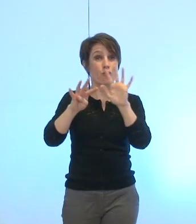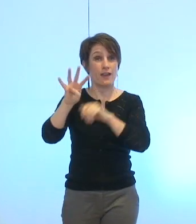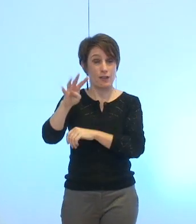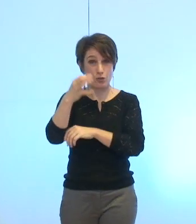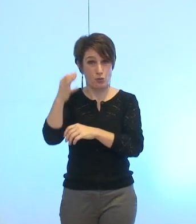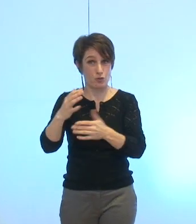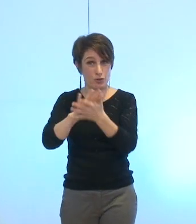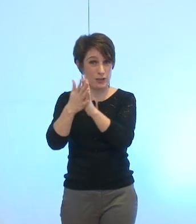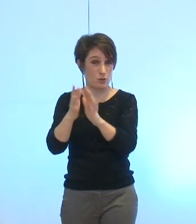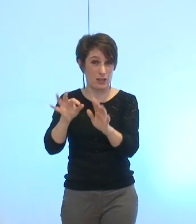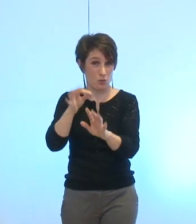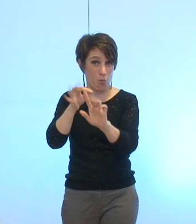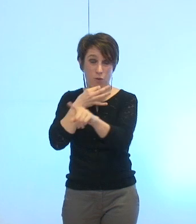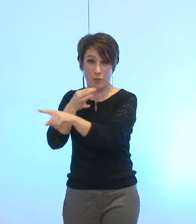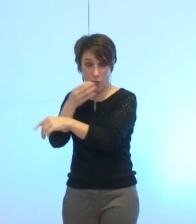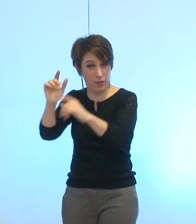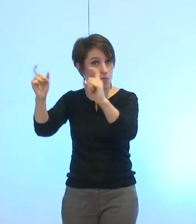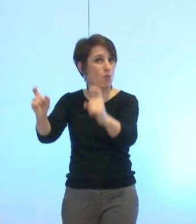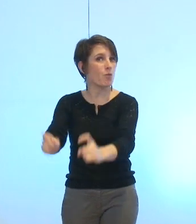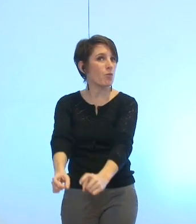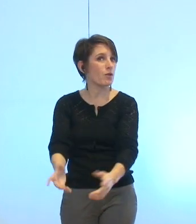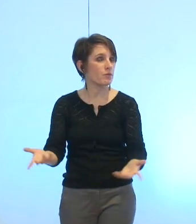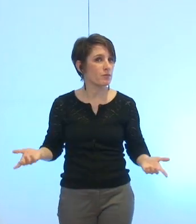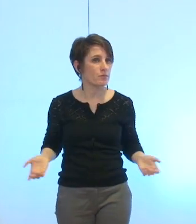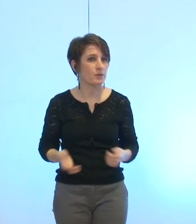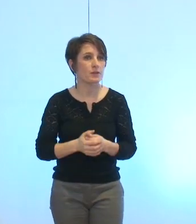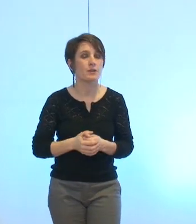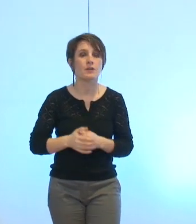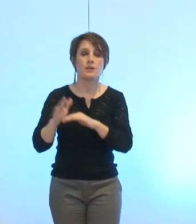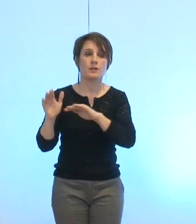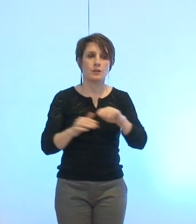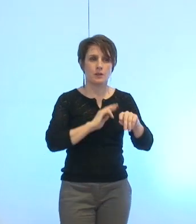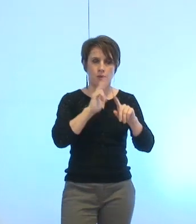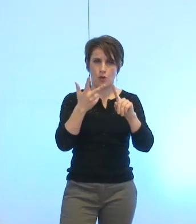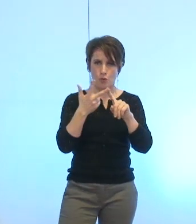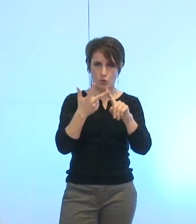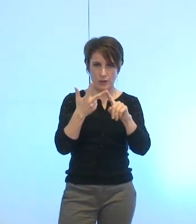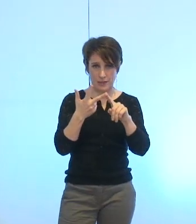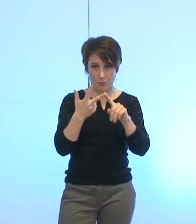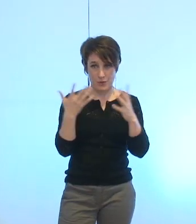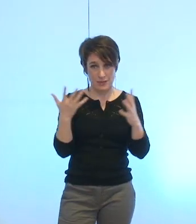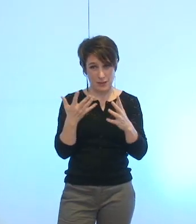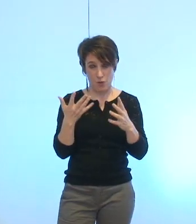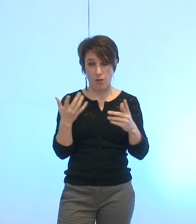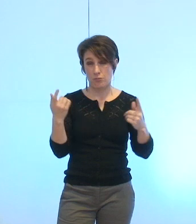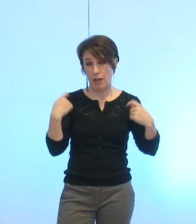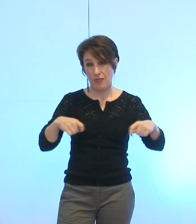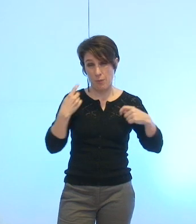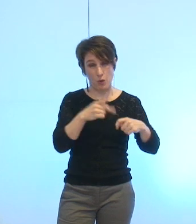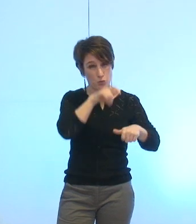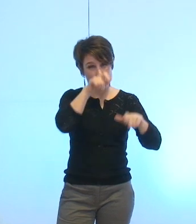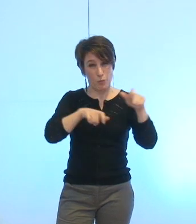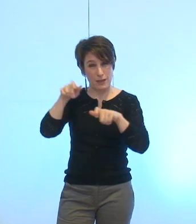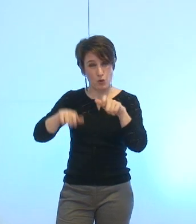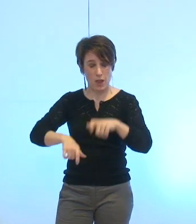bénéficiaires le 3è porte sur l'explosion le boom des dépenses de personnel depuis 3